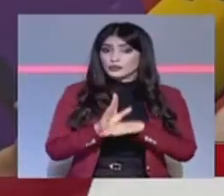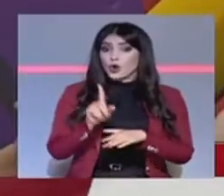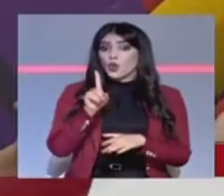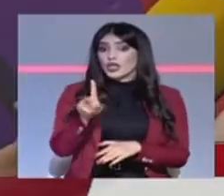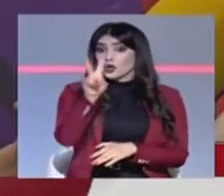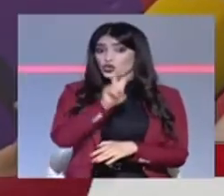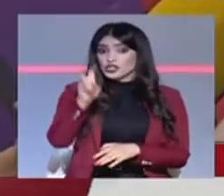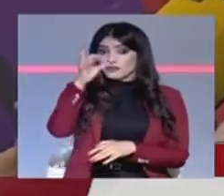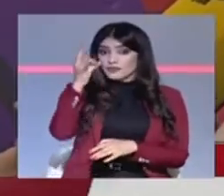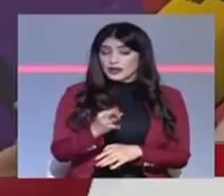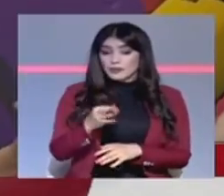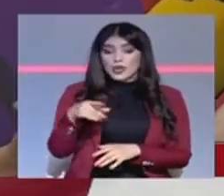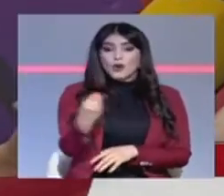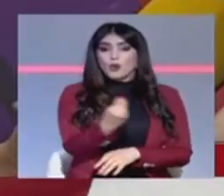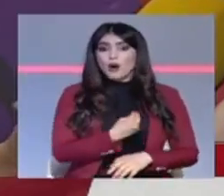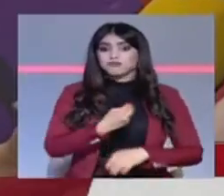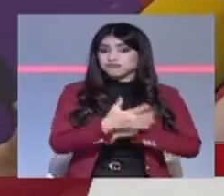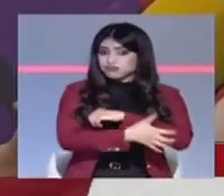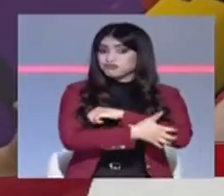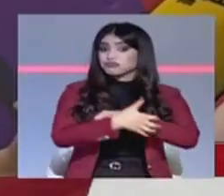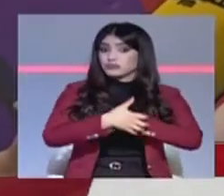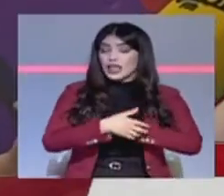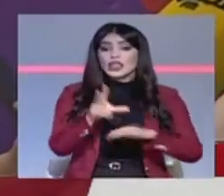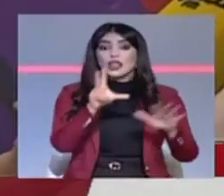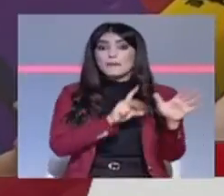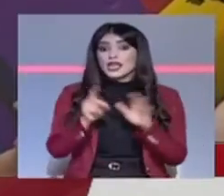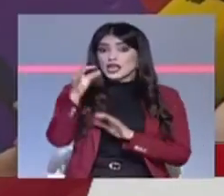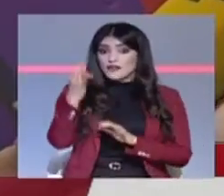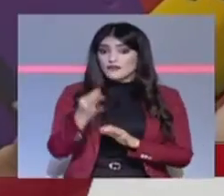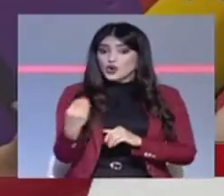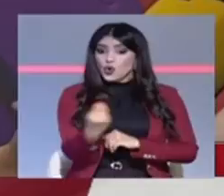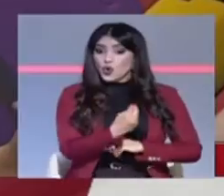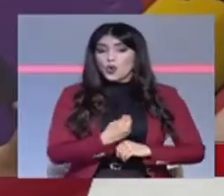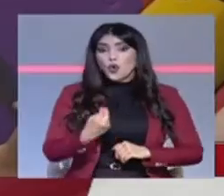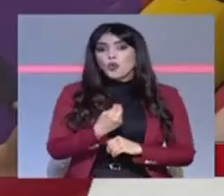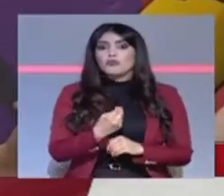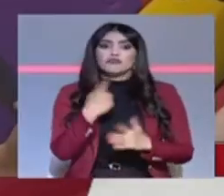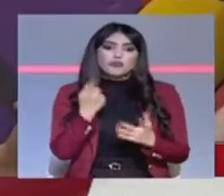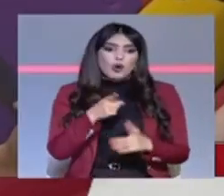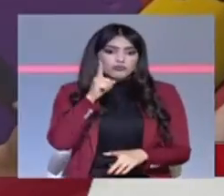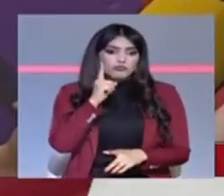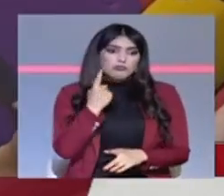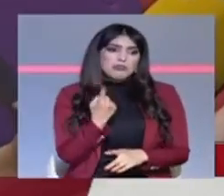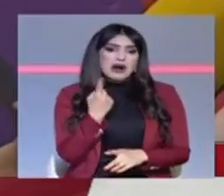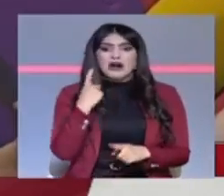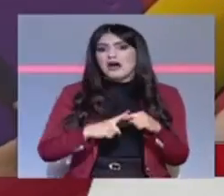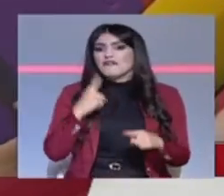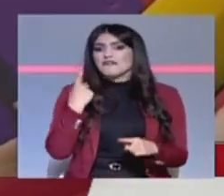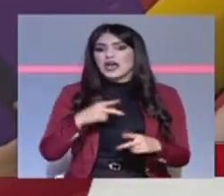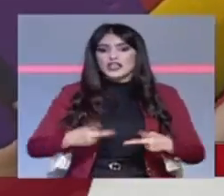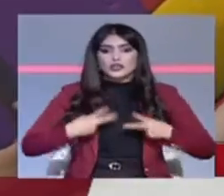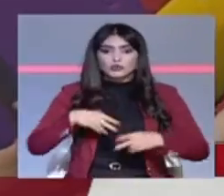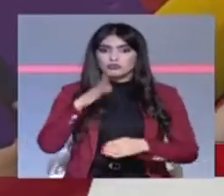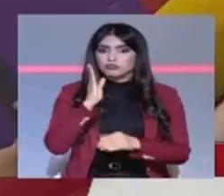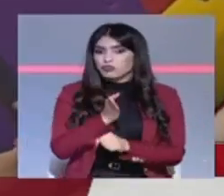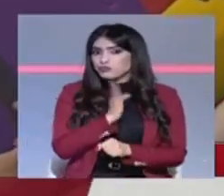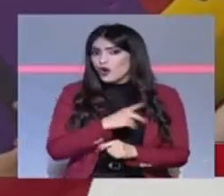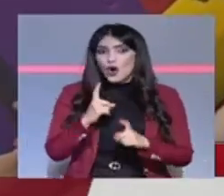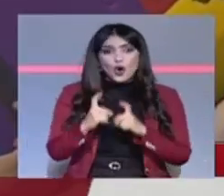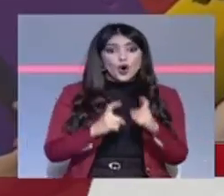الصغار يعني من الفقر اه ثمانين في المائه منهم من تعرضوا على الاقل مره للعنف الكل مؤشرات خلينا